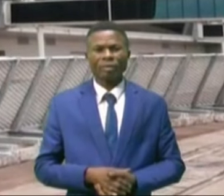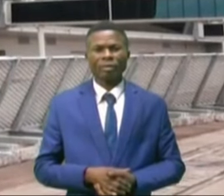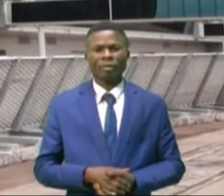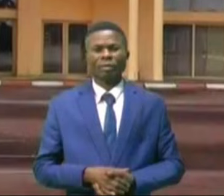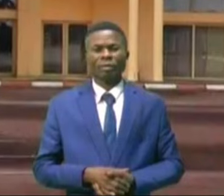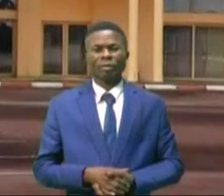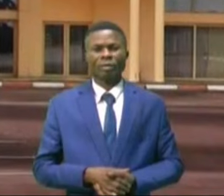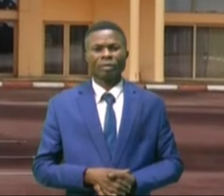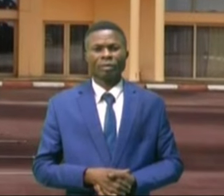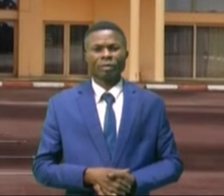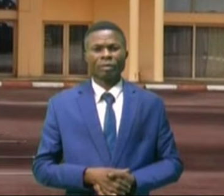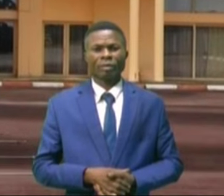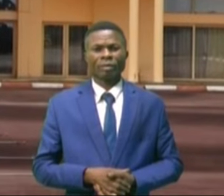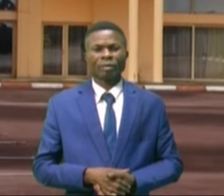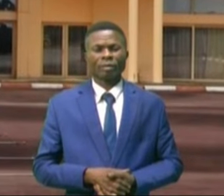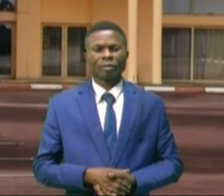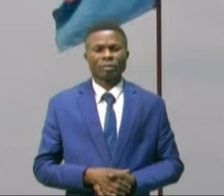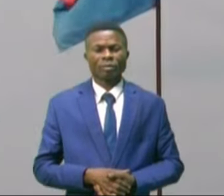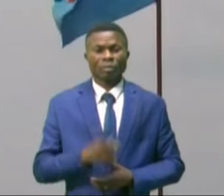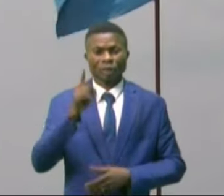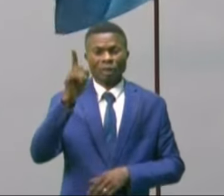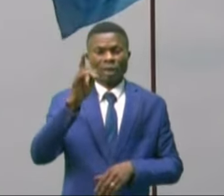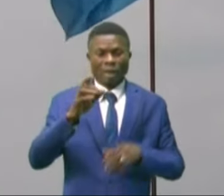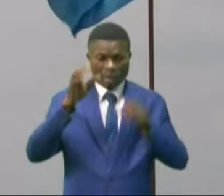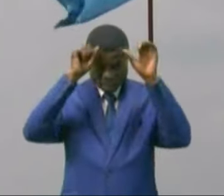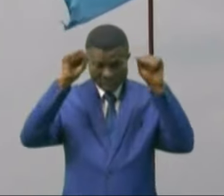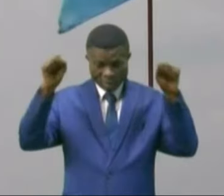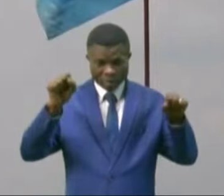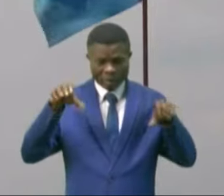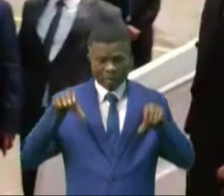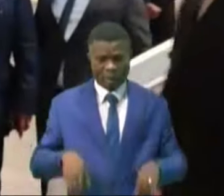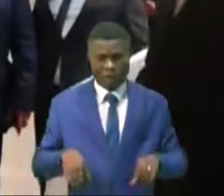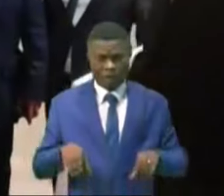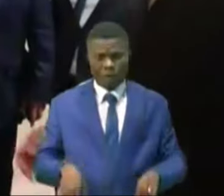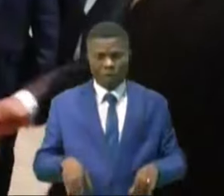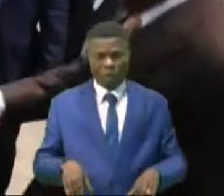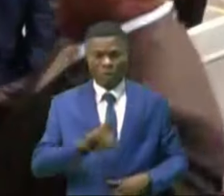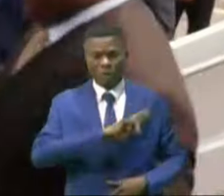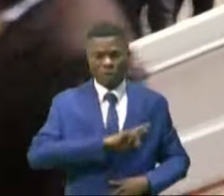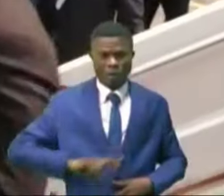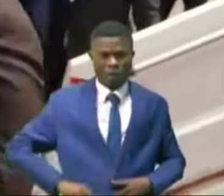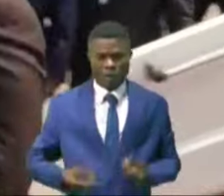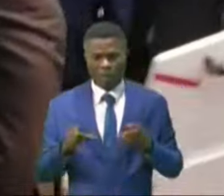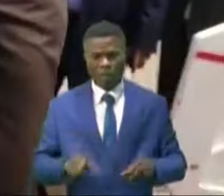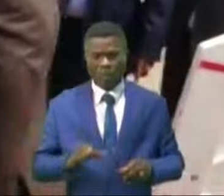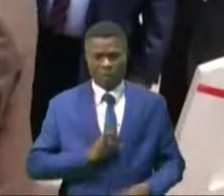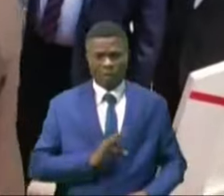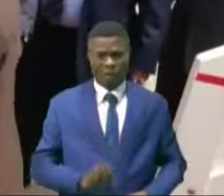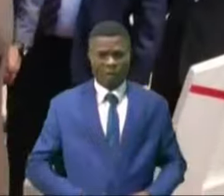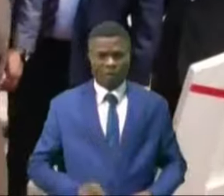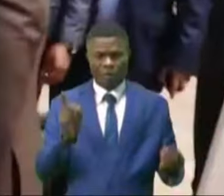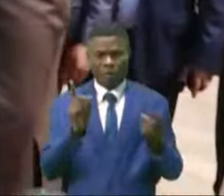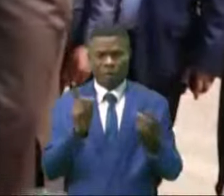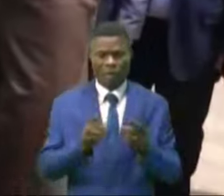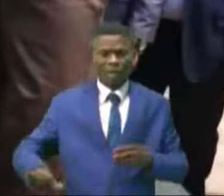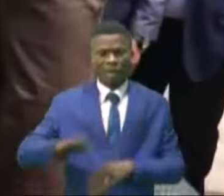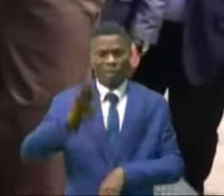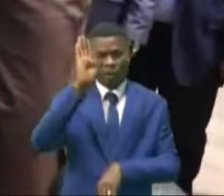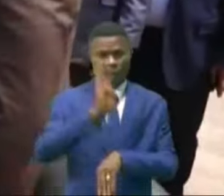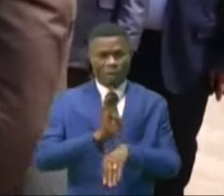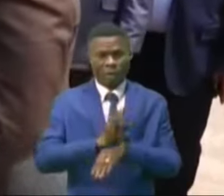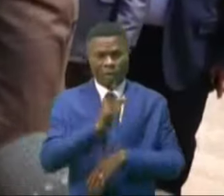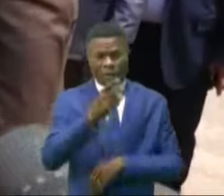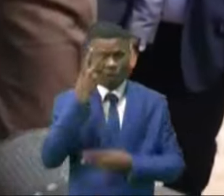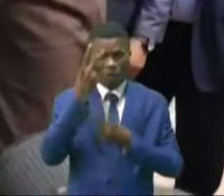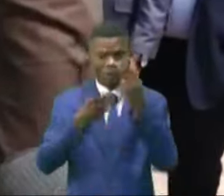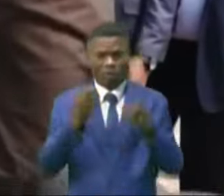Le président de la République démocratique du Congo, Félix Antoine Tshisekedi, est arrivé cet après-midi à Oyo, en République du Congo, pour une